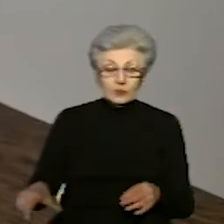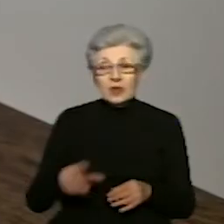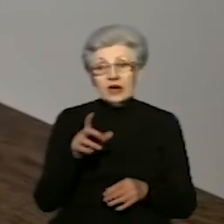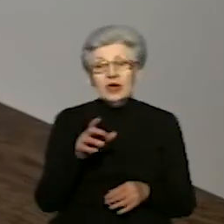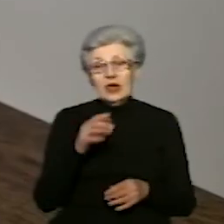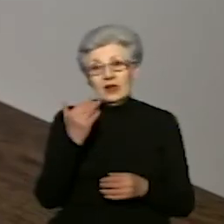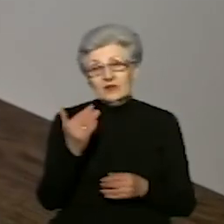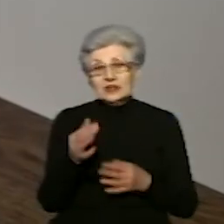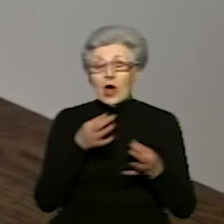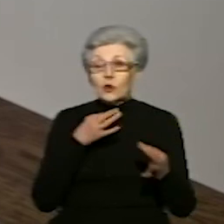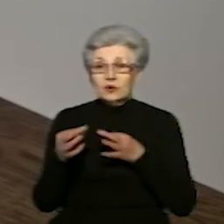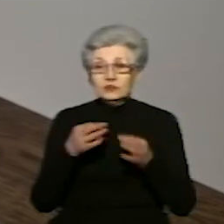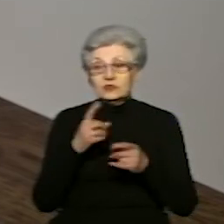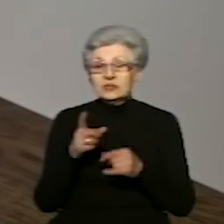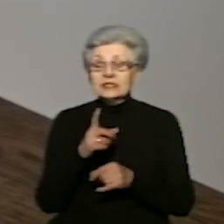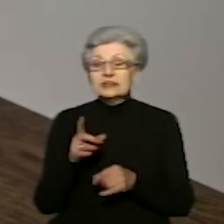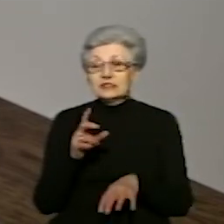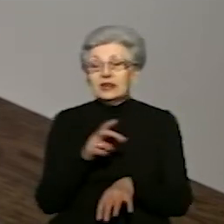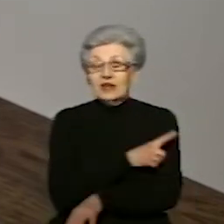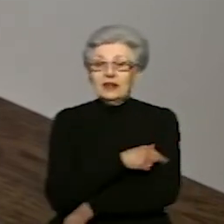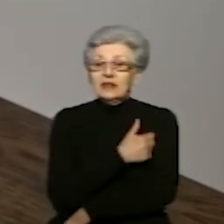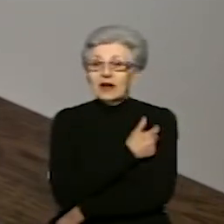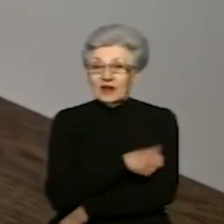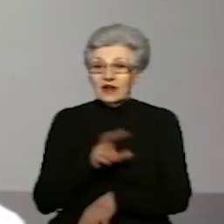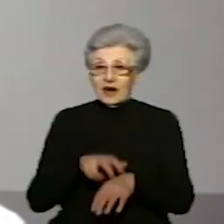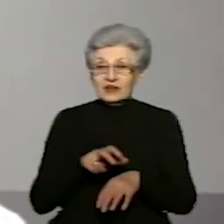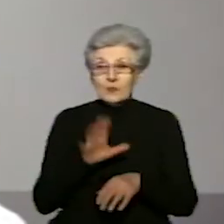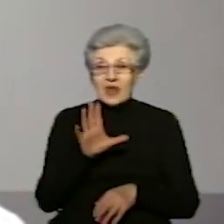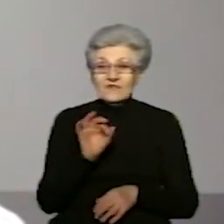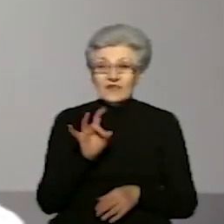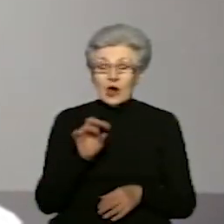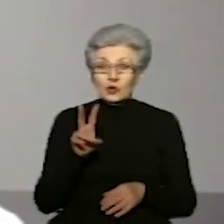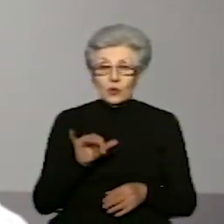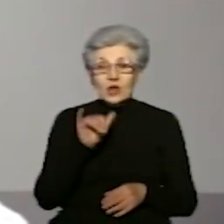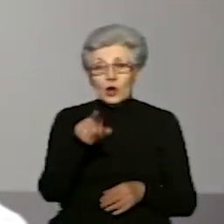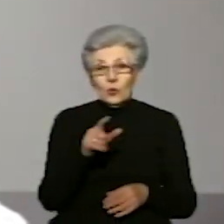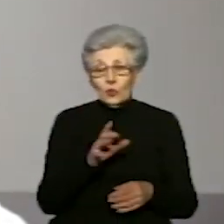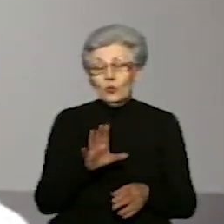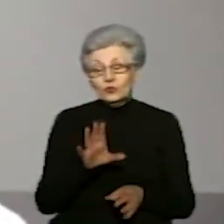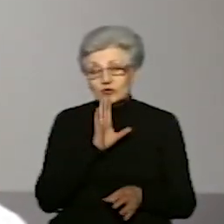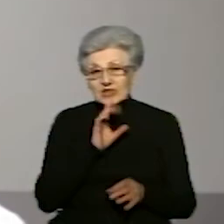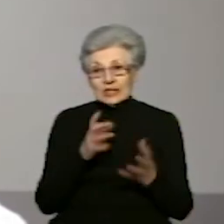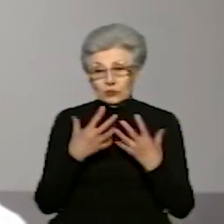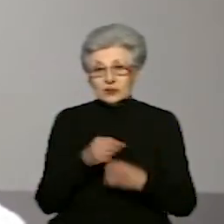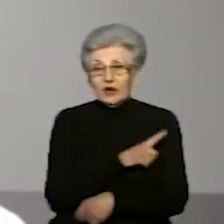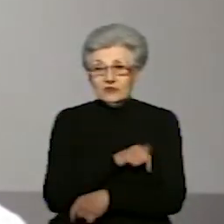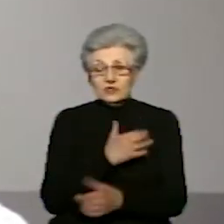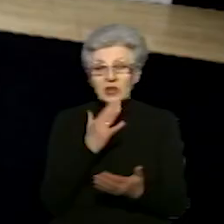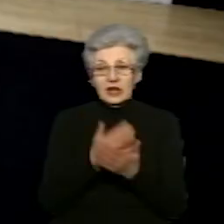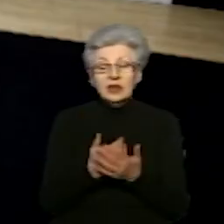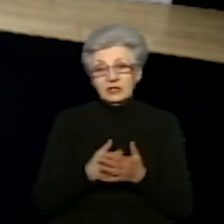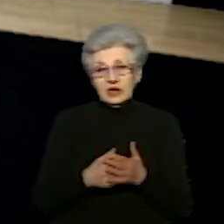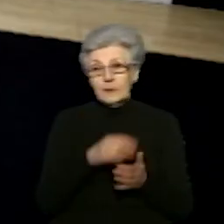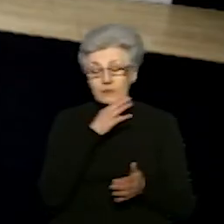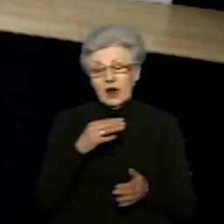Верони. Там найближча госпітальна для хворих на COVID-19. У лікарки 1600 пацієнтів, понад 18 перехворіли